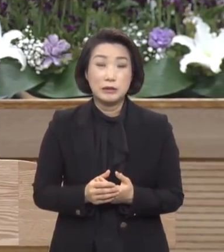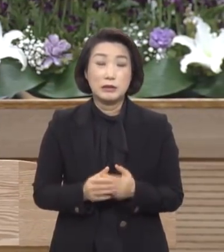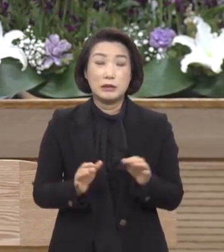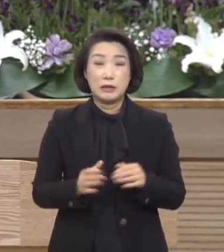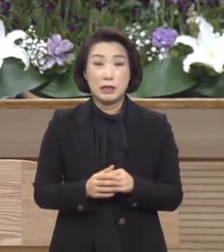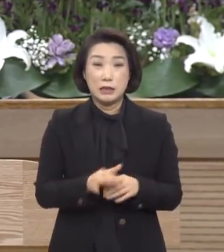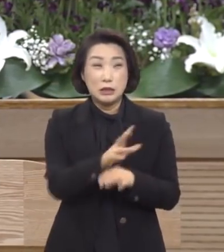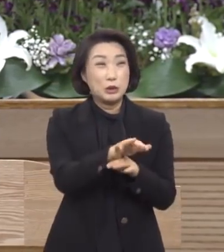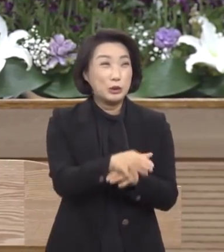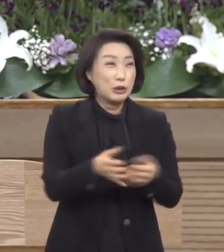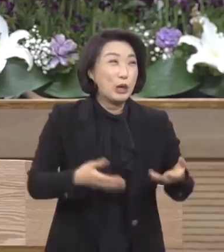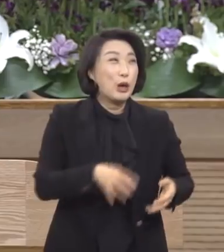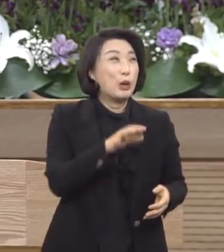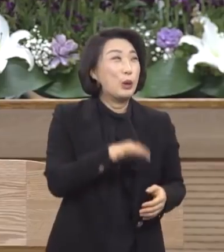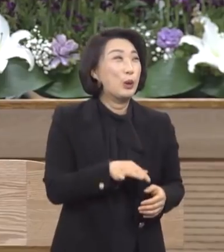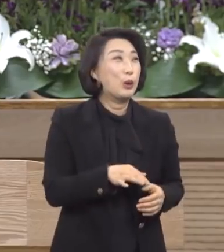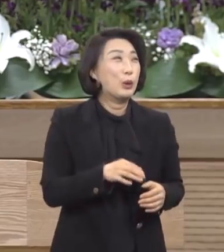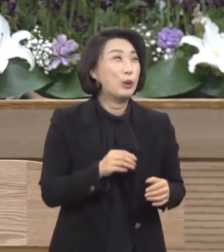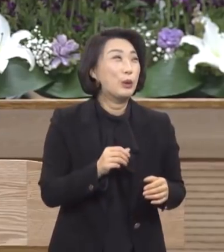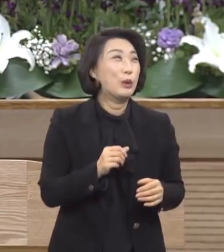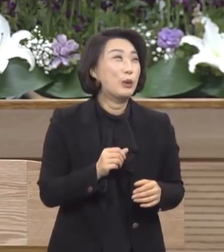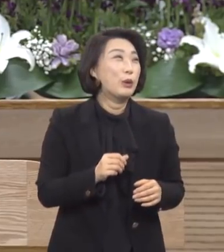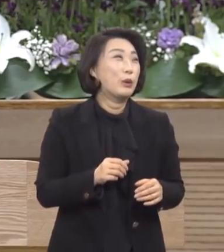뭐 시골 고향 땅에 가서